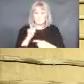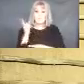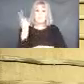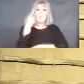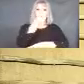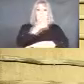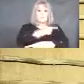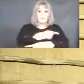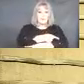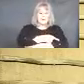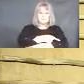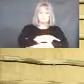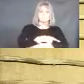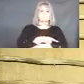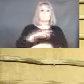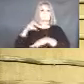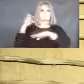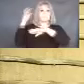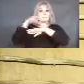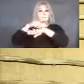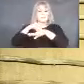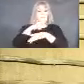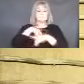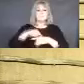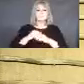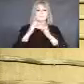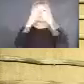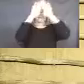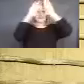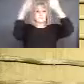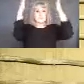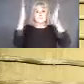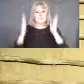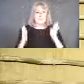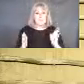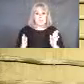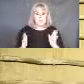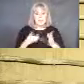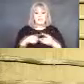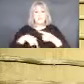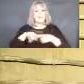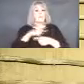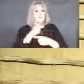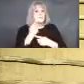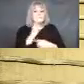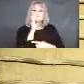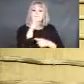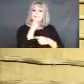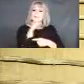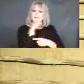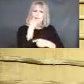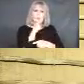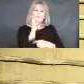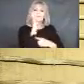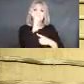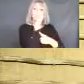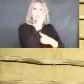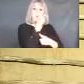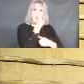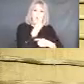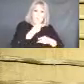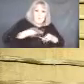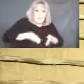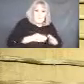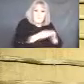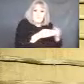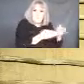nuut. Op 'n dag is Petrus en Johannes in die middag tempel toe om te gaan bid. By een van die